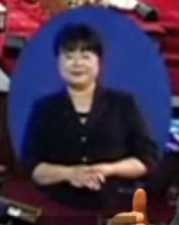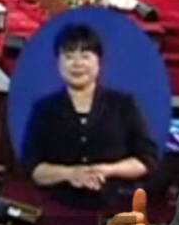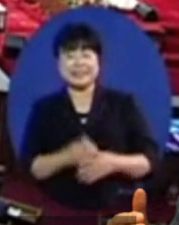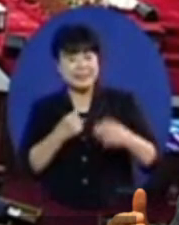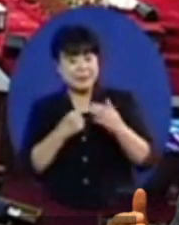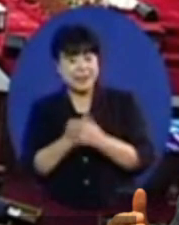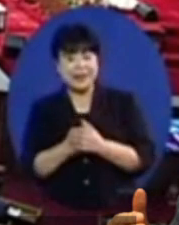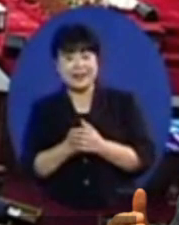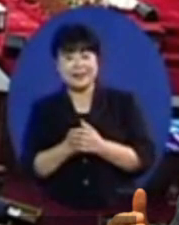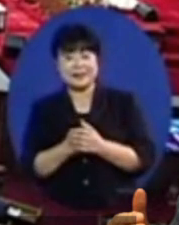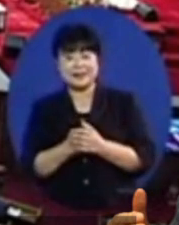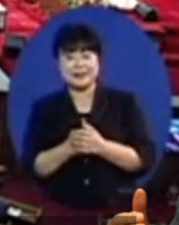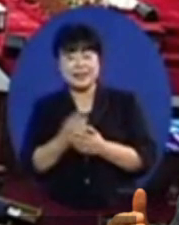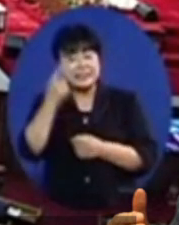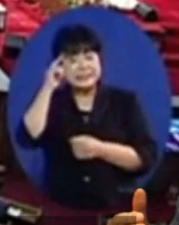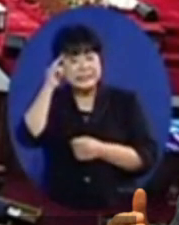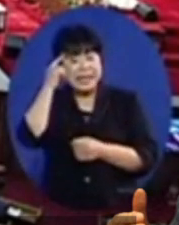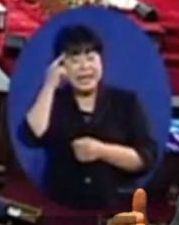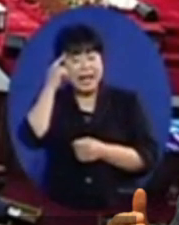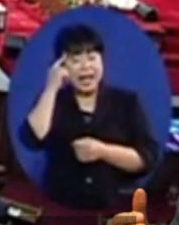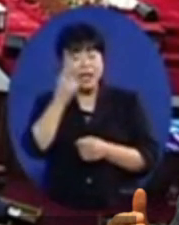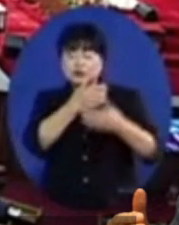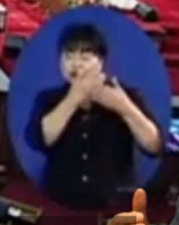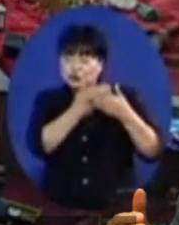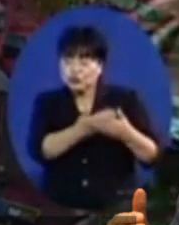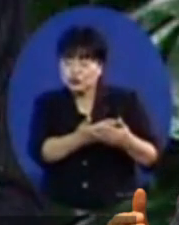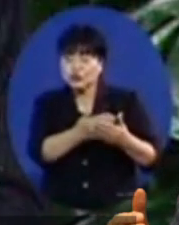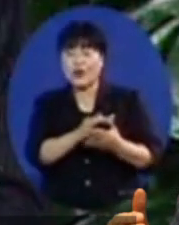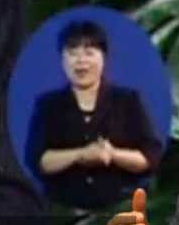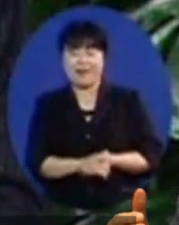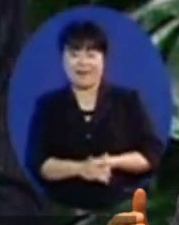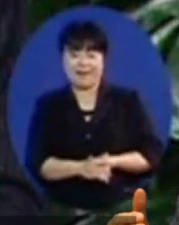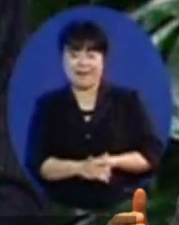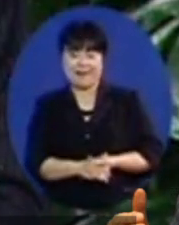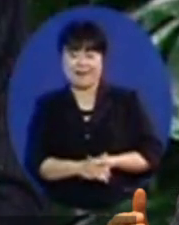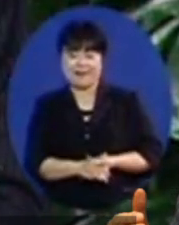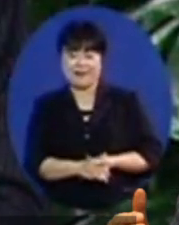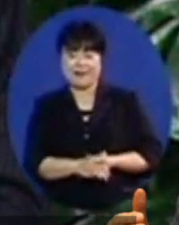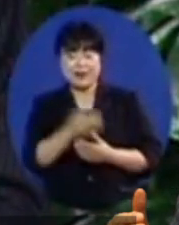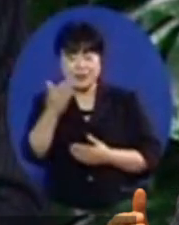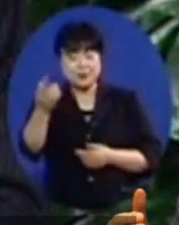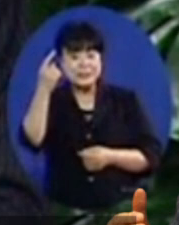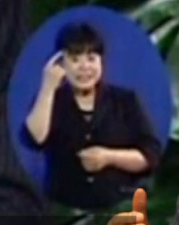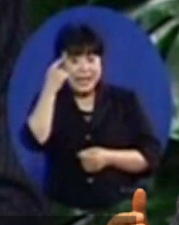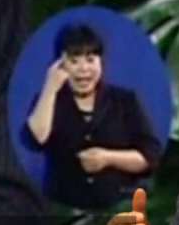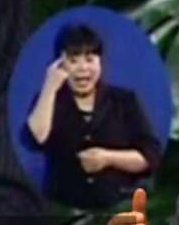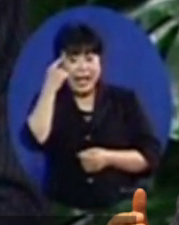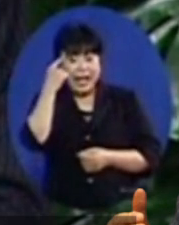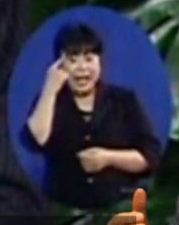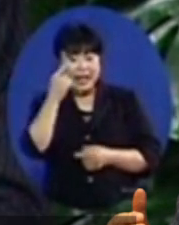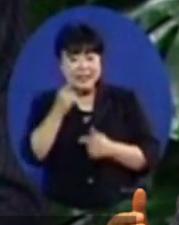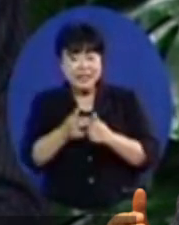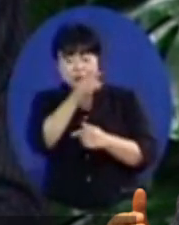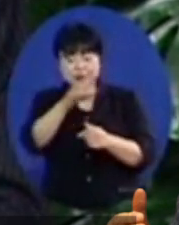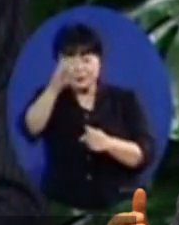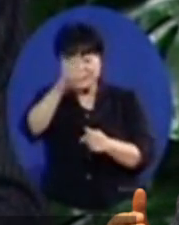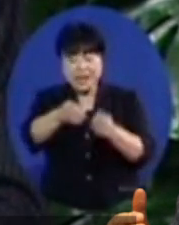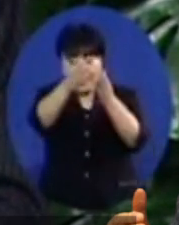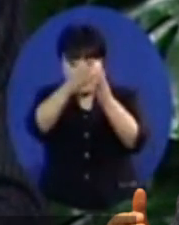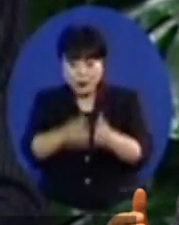그러므로 생각이 굉장히 중요하다는 것을 알아야 돼요. 여러분의 생각을 그리스도의 십자가를